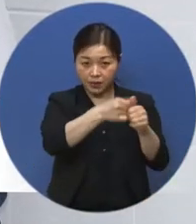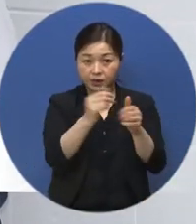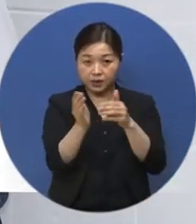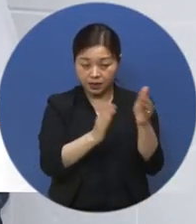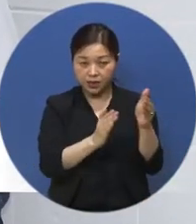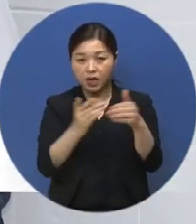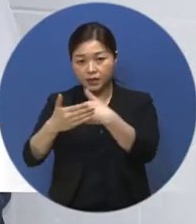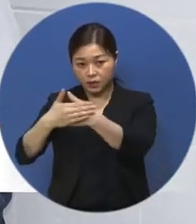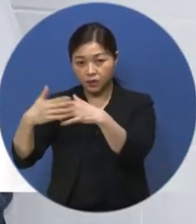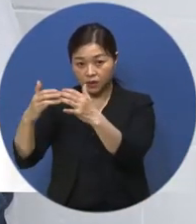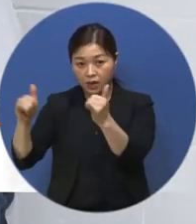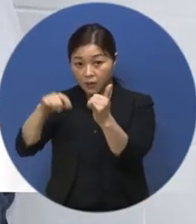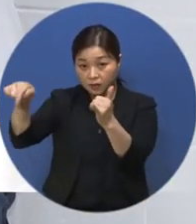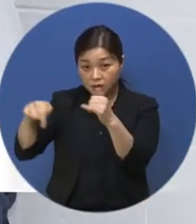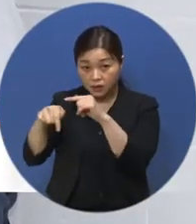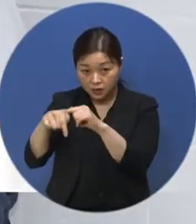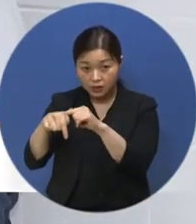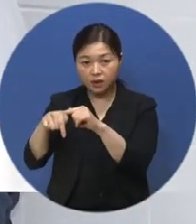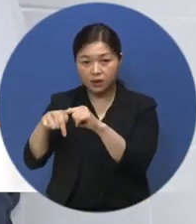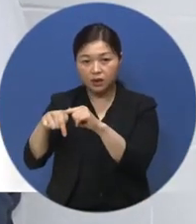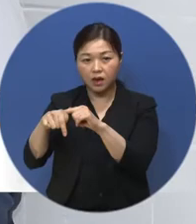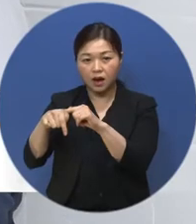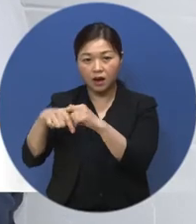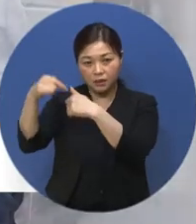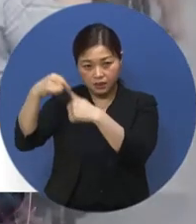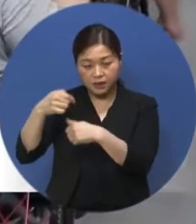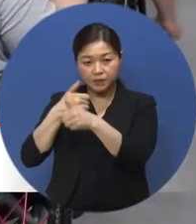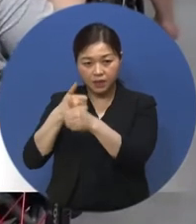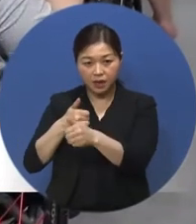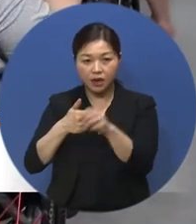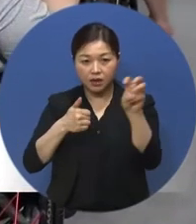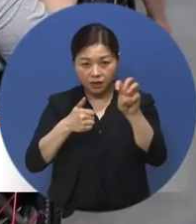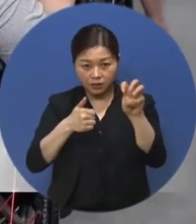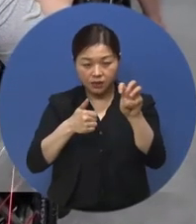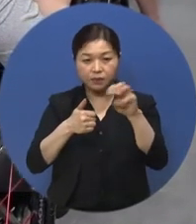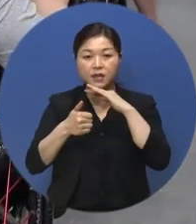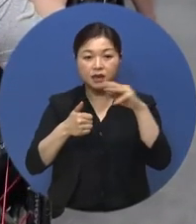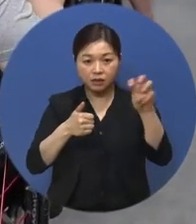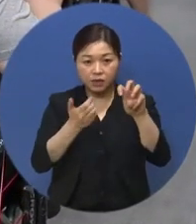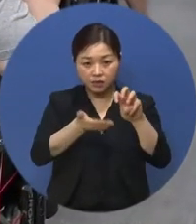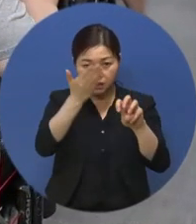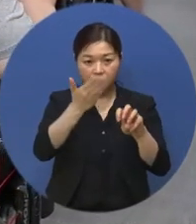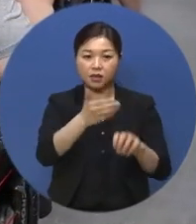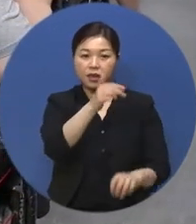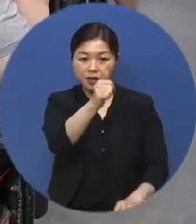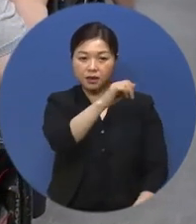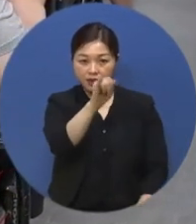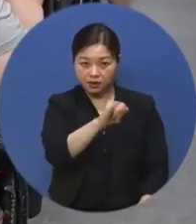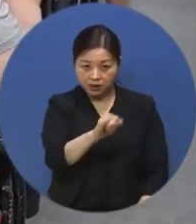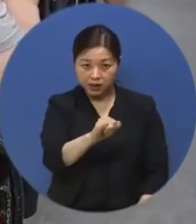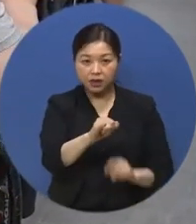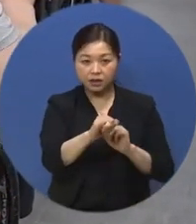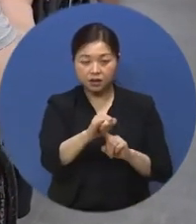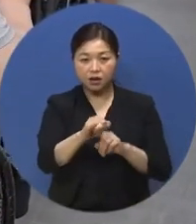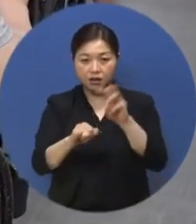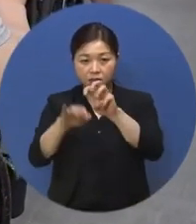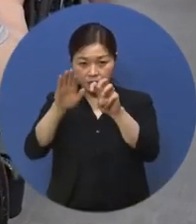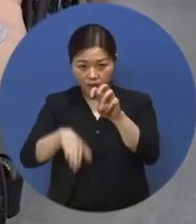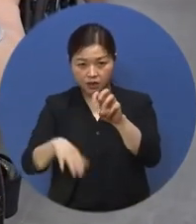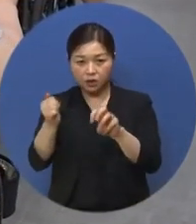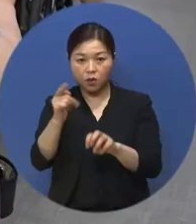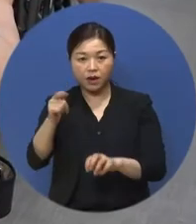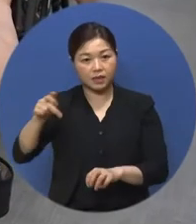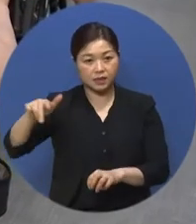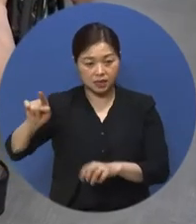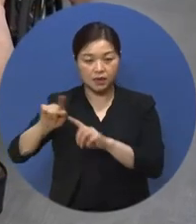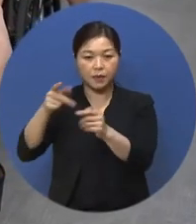지원 인력은 백신접종 지침에 따라 40세 이상은 아스트라제네카 백신을 30세 미만은 화 2절 백신을 접종